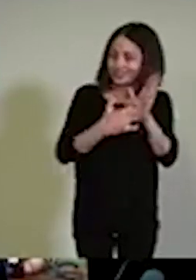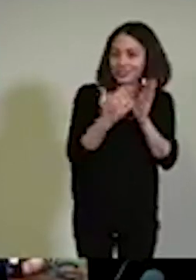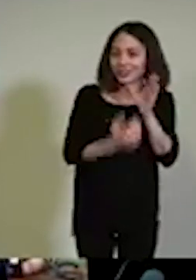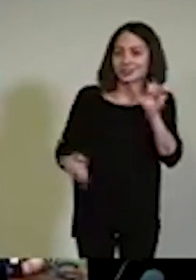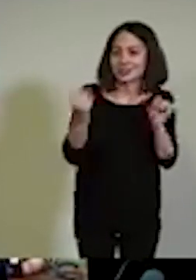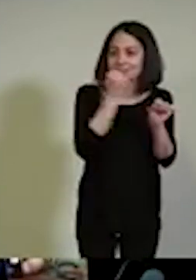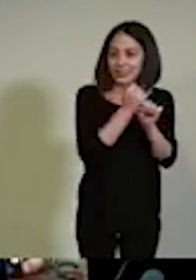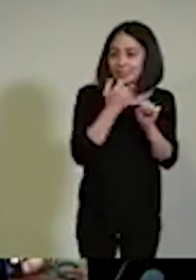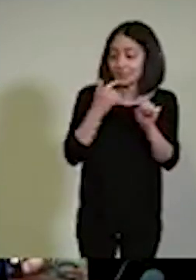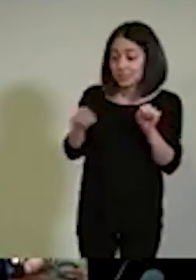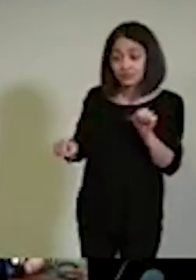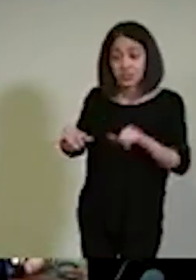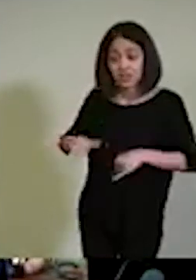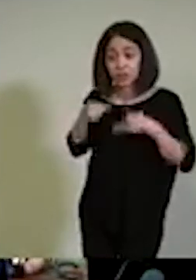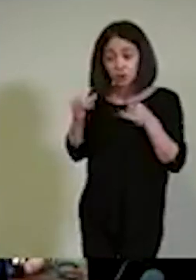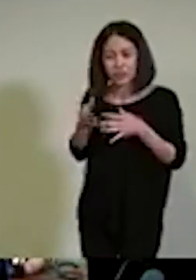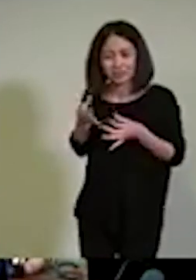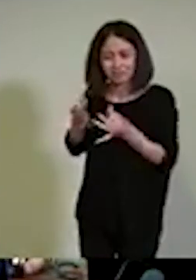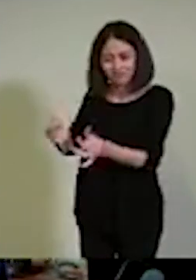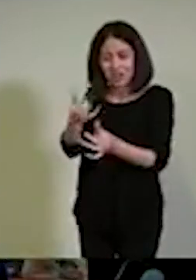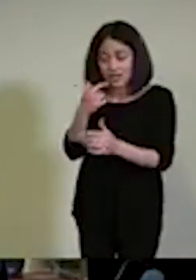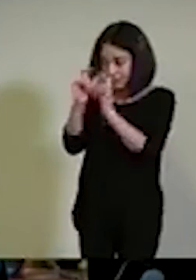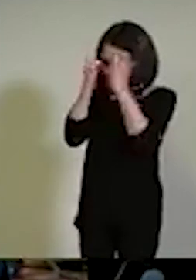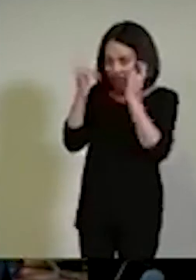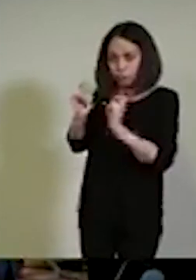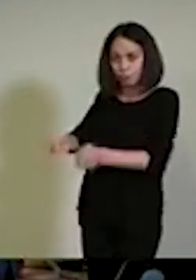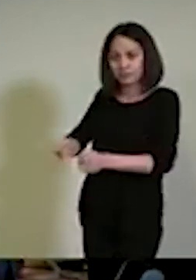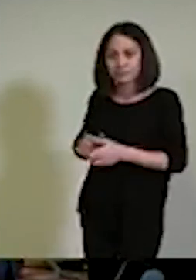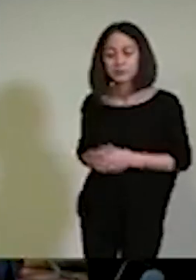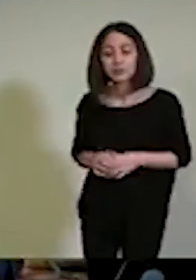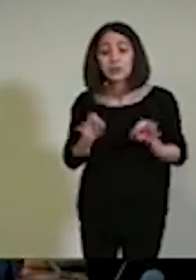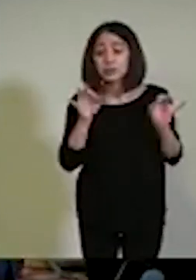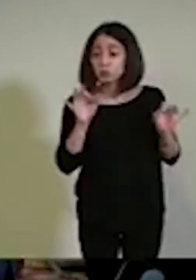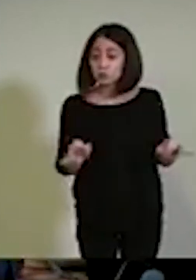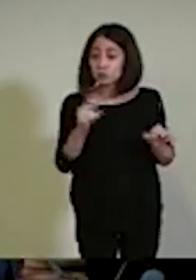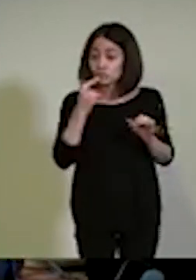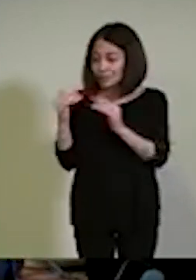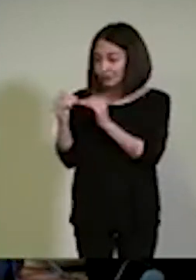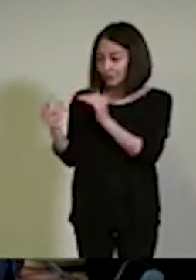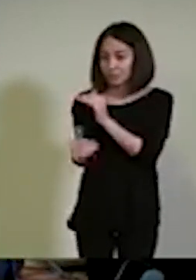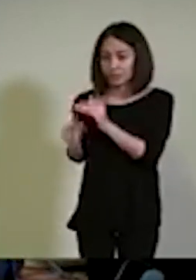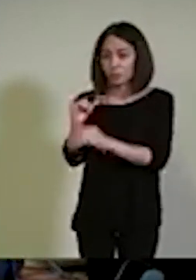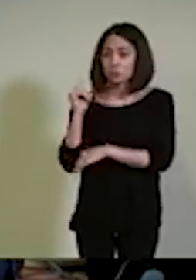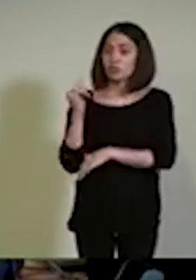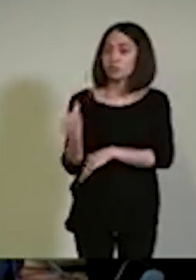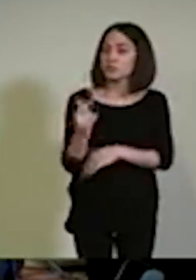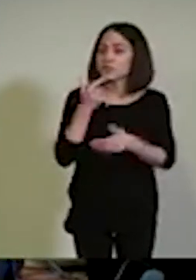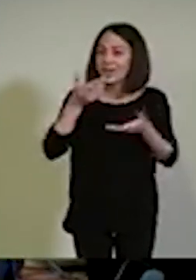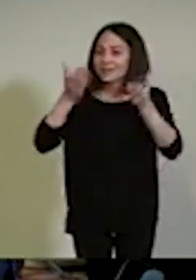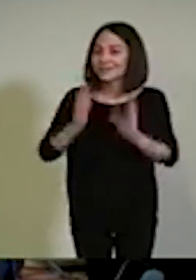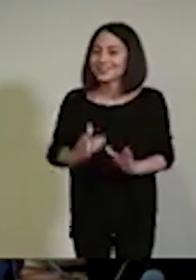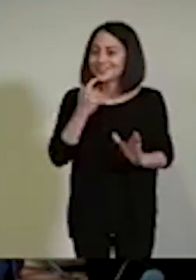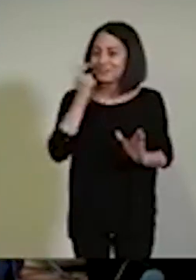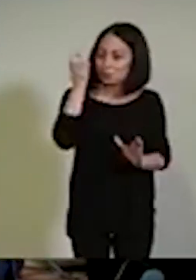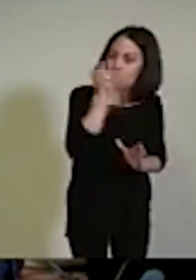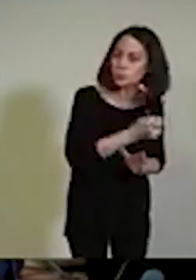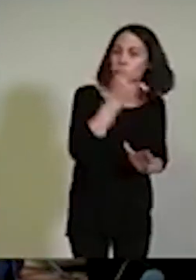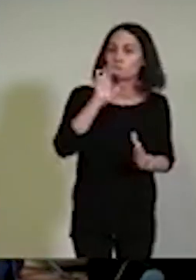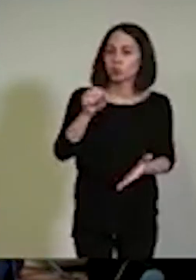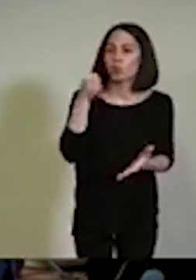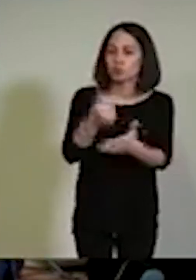jeunes particulièrement vulnérables. La présomption de minorité jusqu'à la décision finale du juge nous semble être une